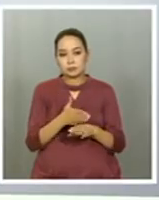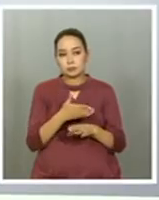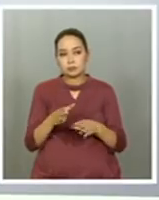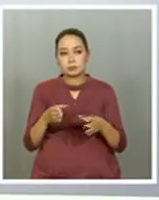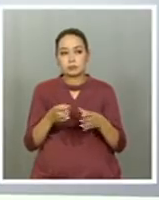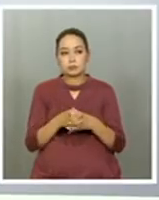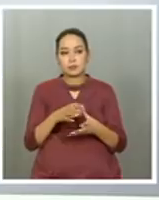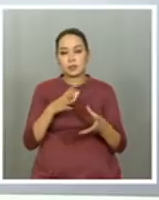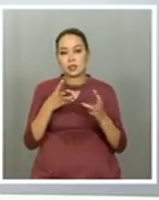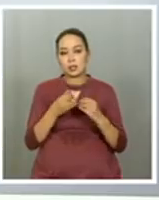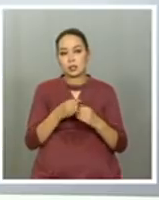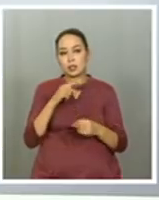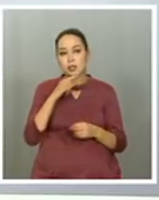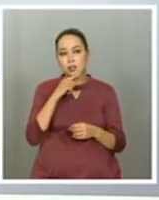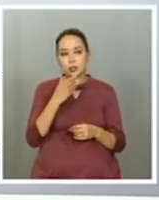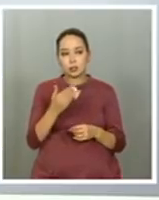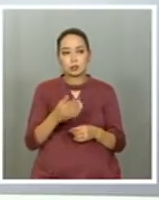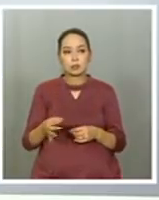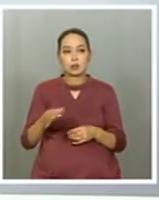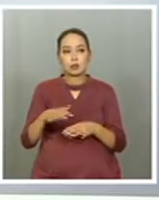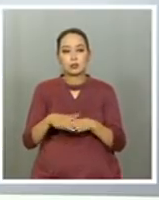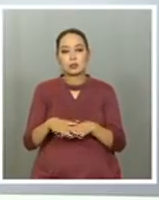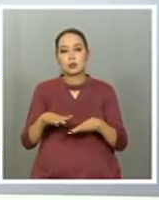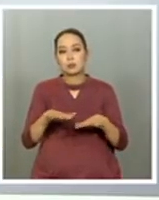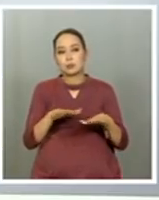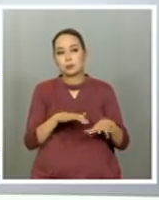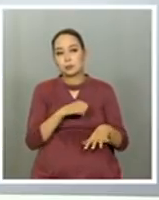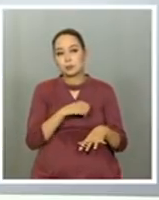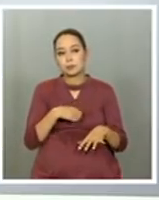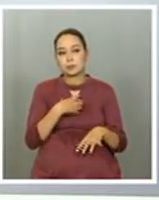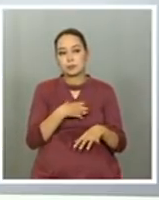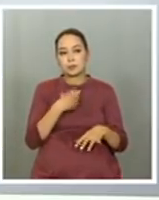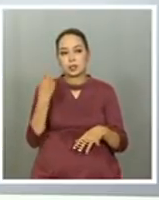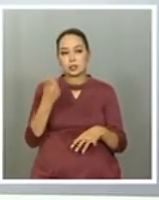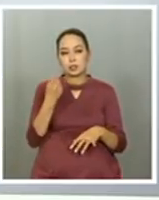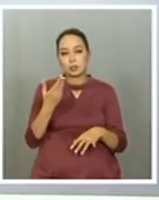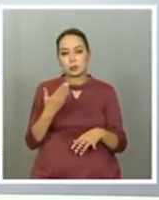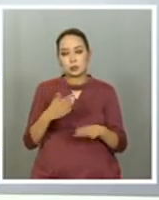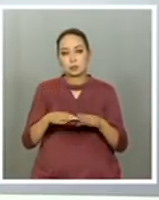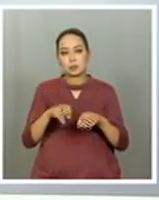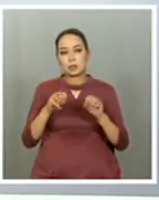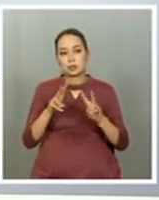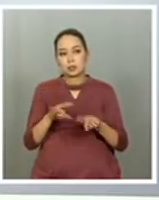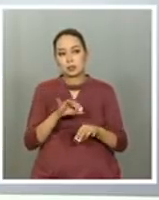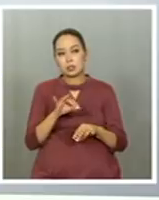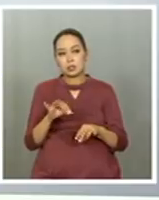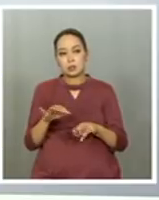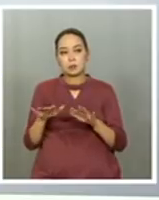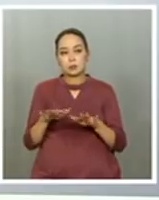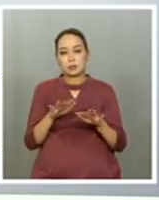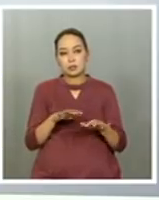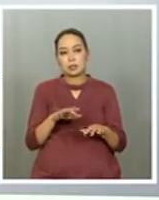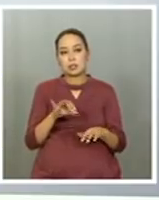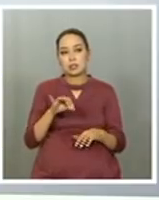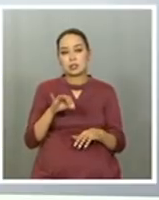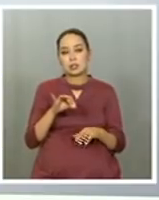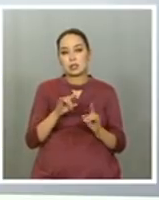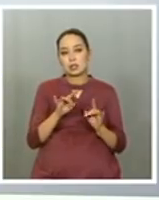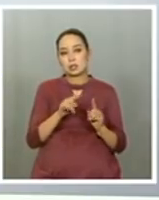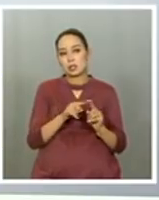Жалпы экономикалық аудандастырудың бұл басты белгілері, яғни шаруашылықтың мамандануы мен кешенділігі, сонымен қатар интегралдық